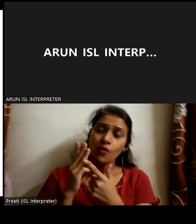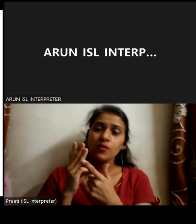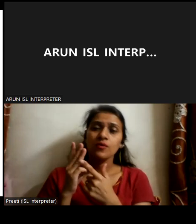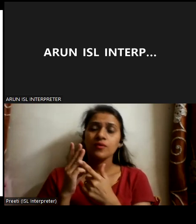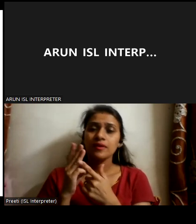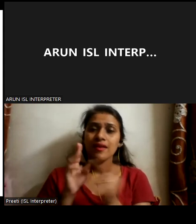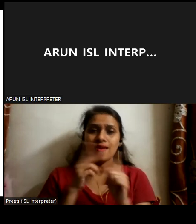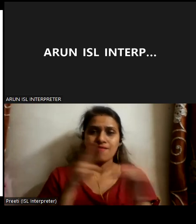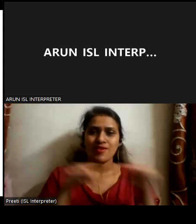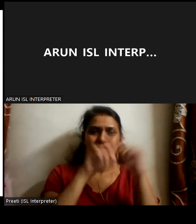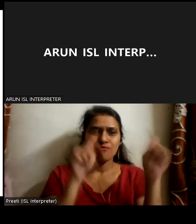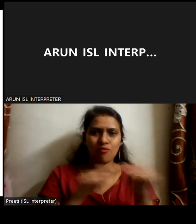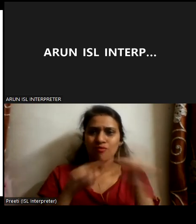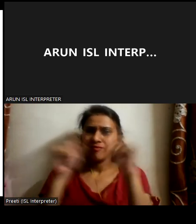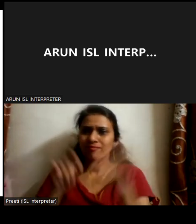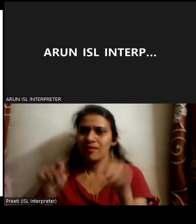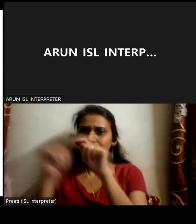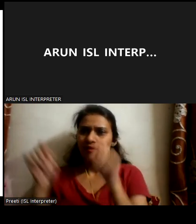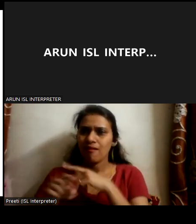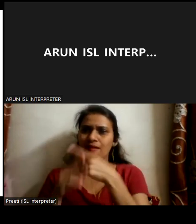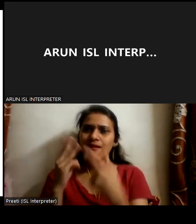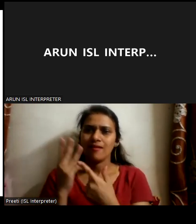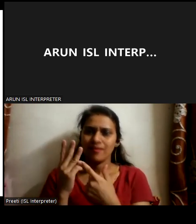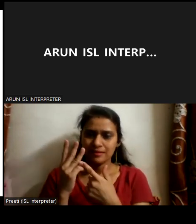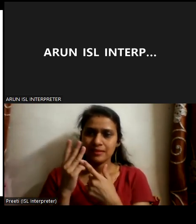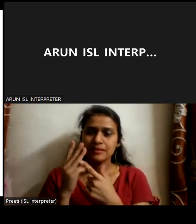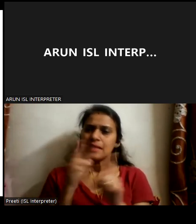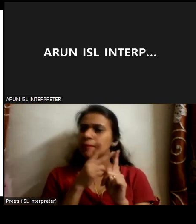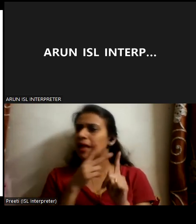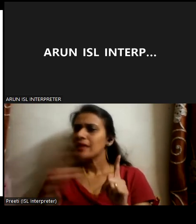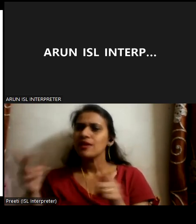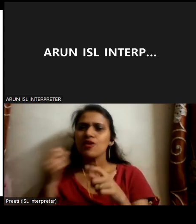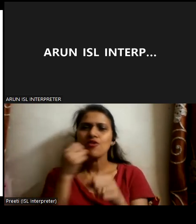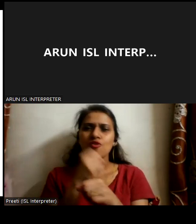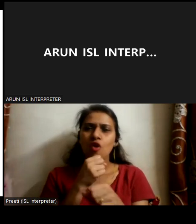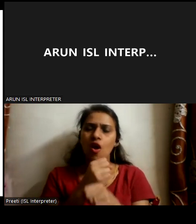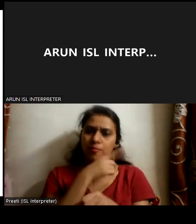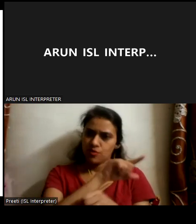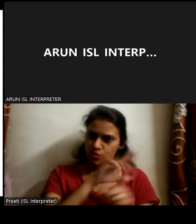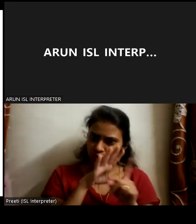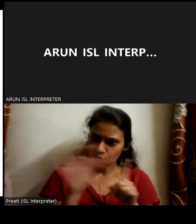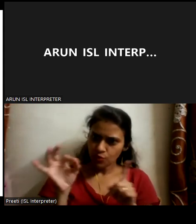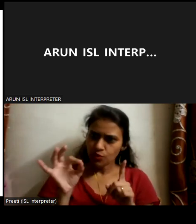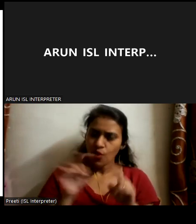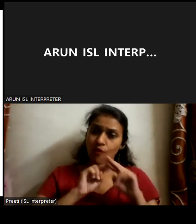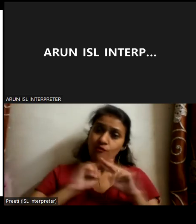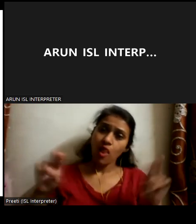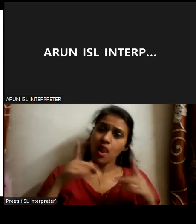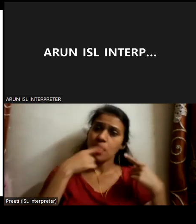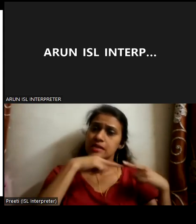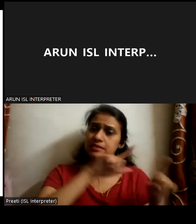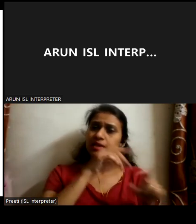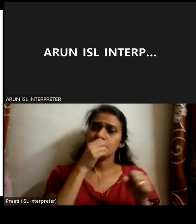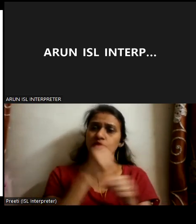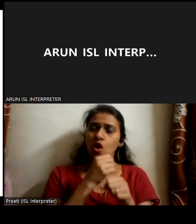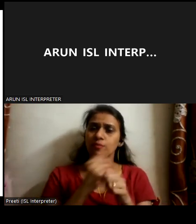बाकी योजनाएं चलती हैं उसी तरह से या तो गवर्नमेंट के द्वारा की जा सकती हैं, पूरी तरह से गवर्नमेंट से सपोर्ट की जा सकती